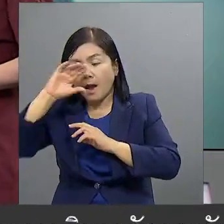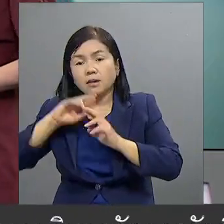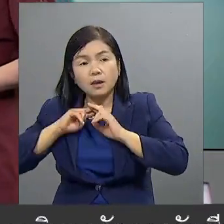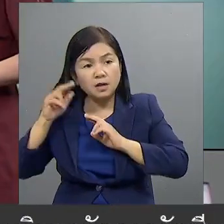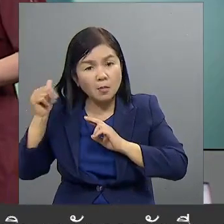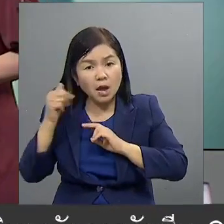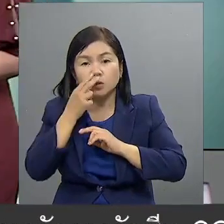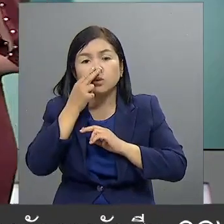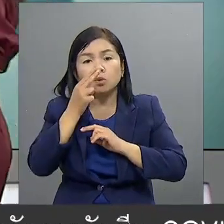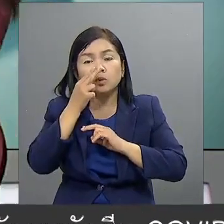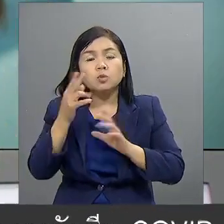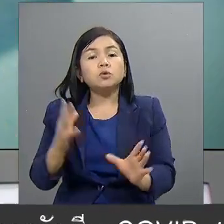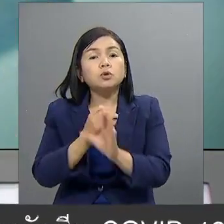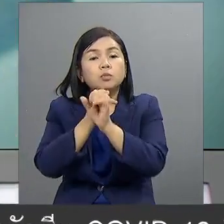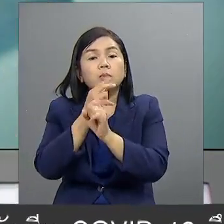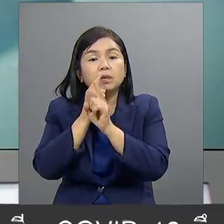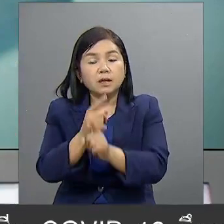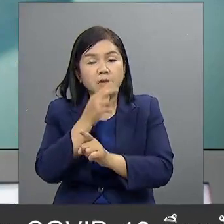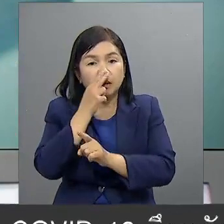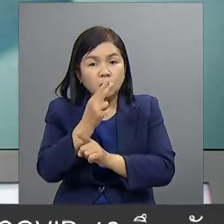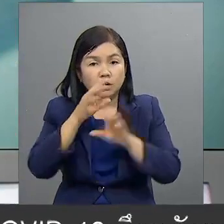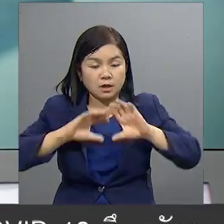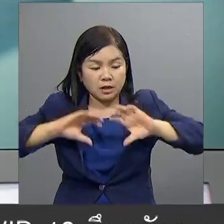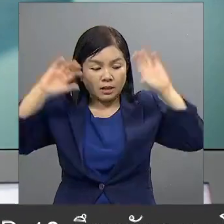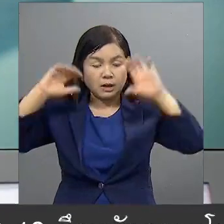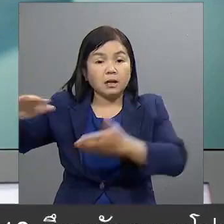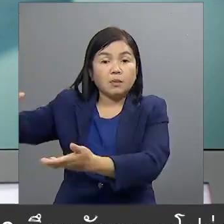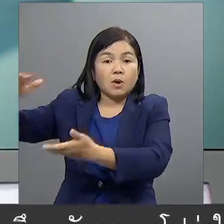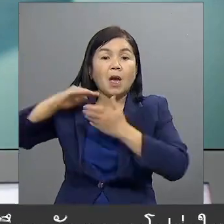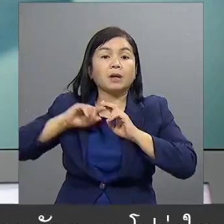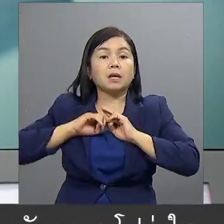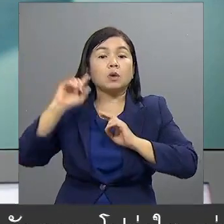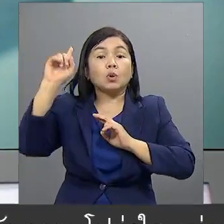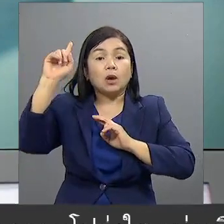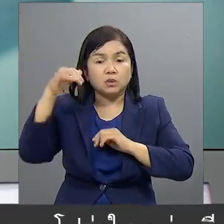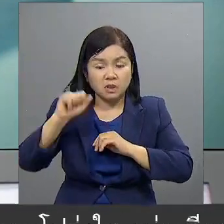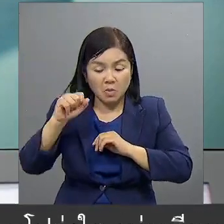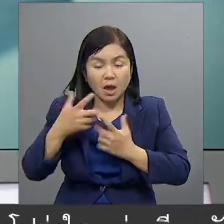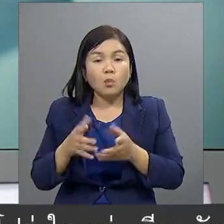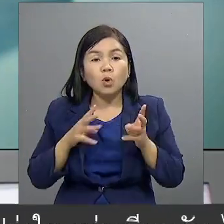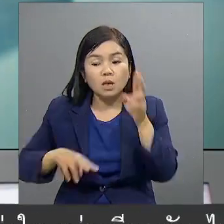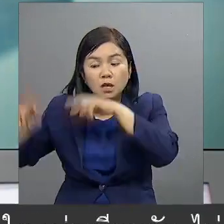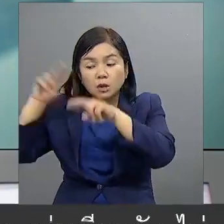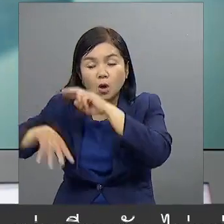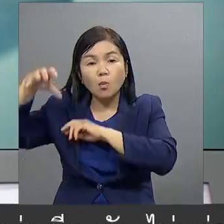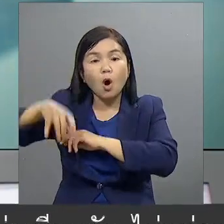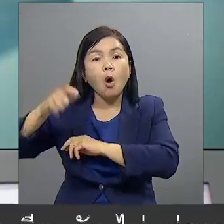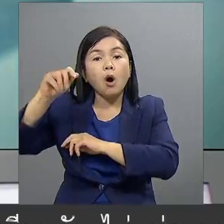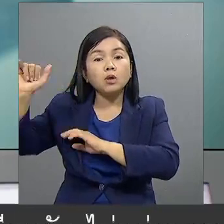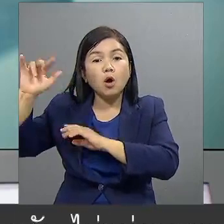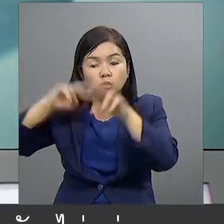แบบนี้นะคะเดิมเนี่ยรัฐนำเข้าเพียงฝ่ายเดียวนะคะจะต้องมาผ่านการตรวจสอบของอย.นะคะแบบฉุก